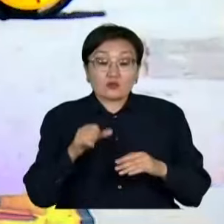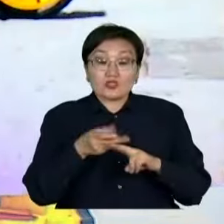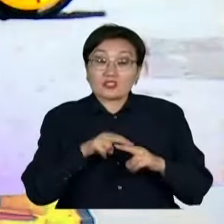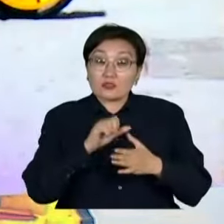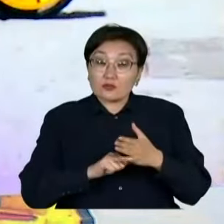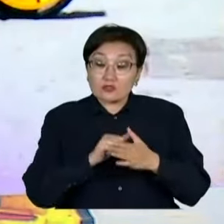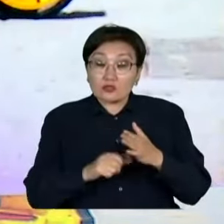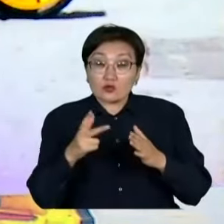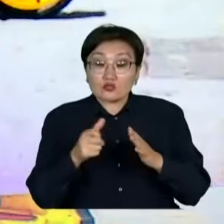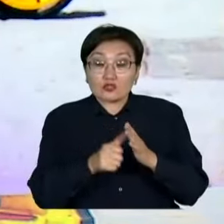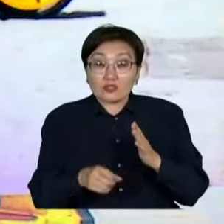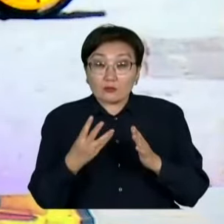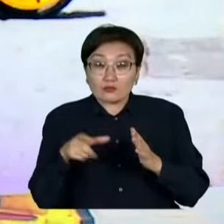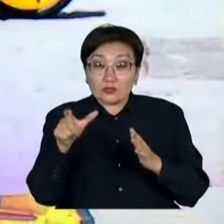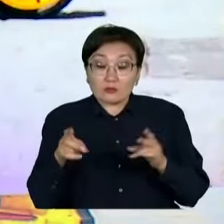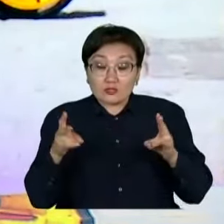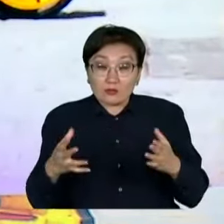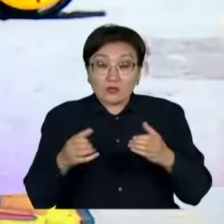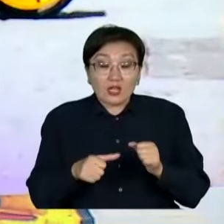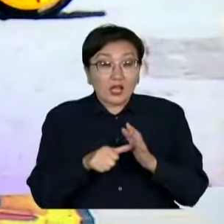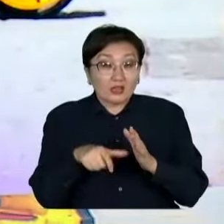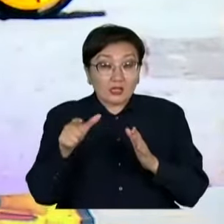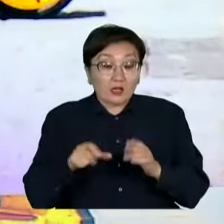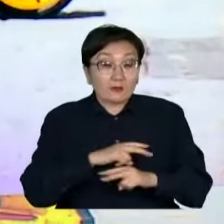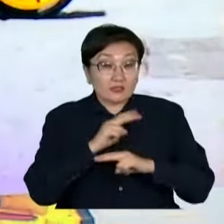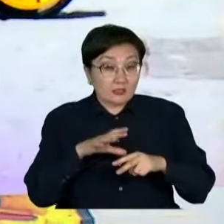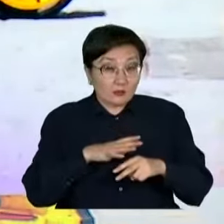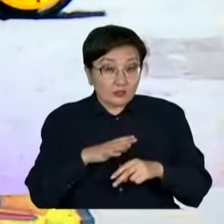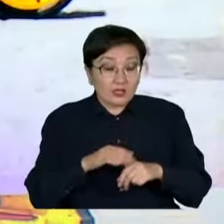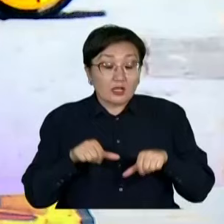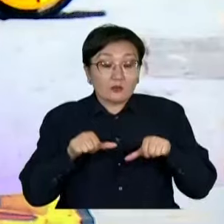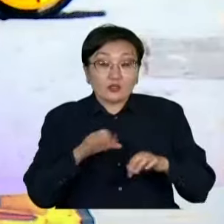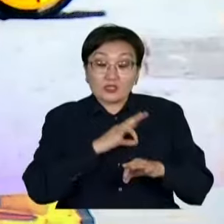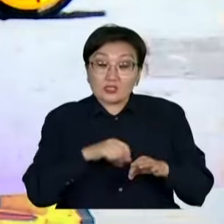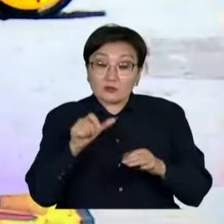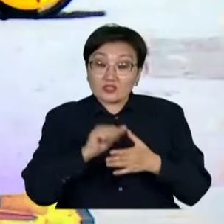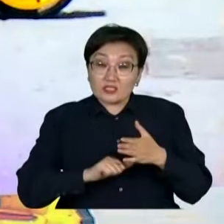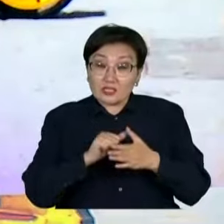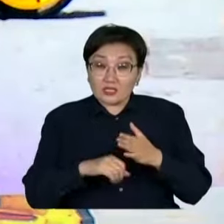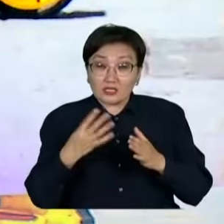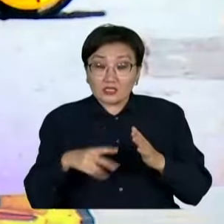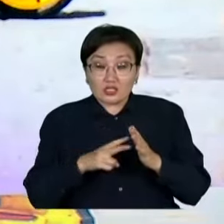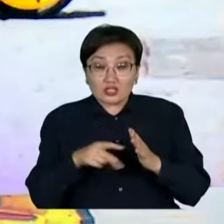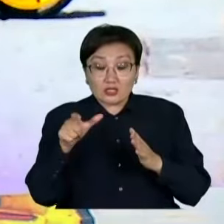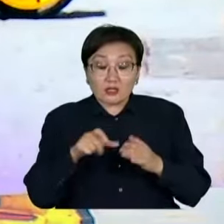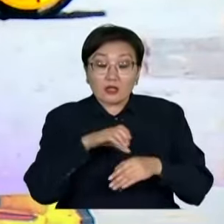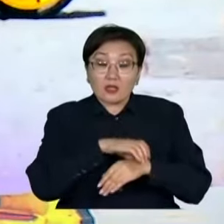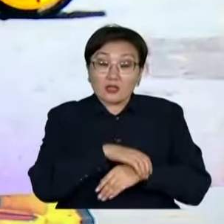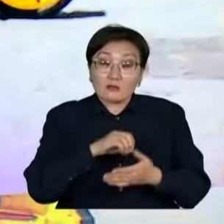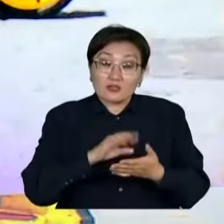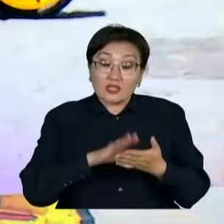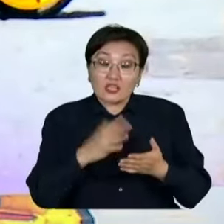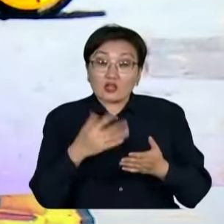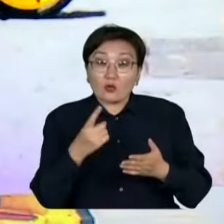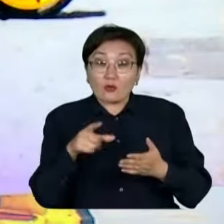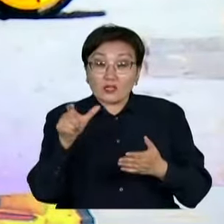салдарынан 164 адам жарақат алып, 6-ауы қаза тапқан. Ал самокат айдағандардың кесірінен 47 апат болып, 51 адам